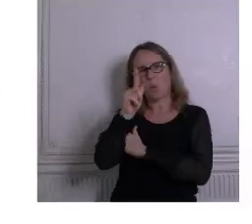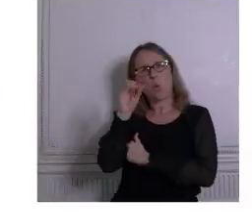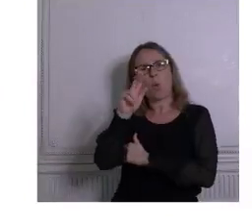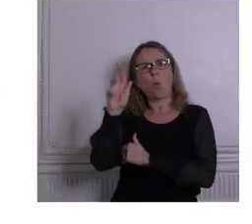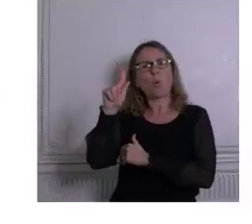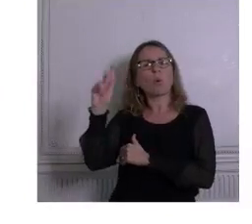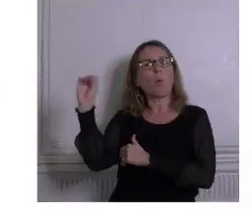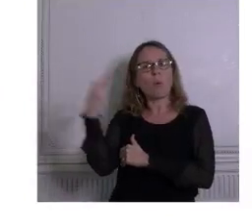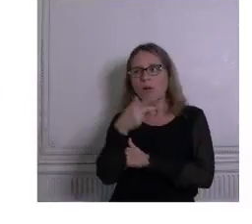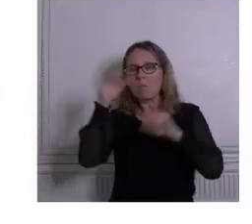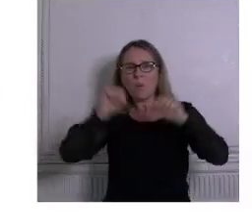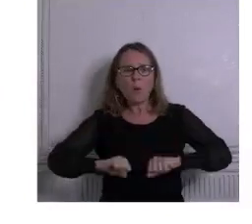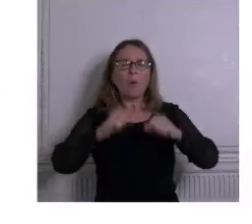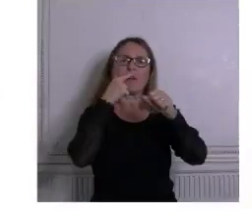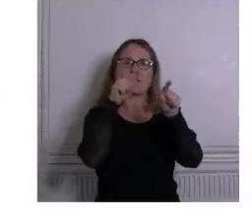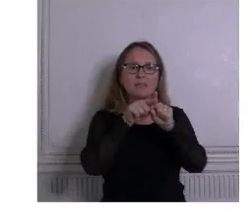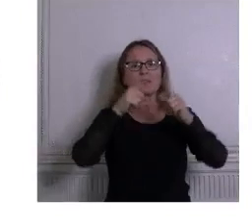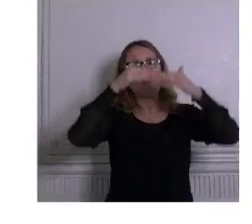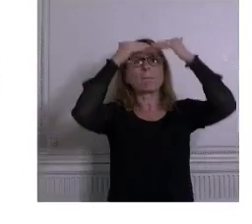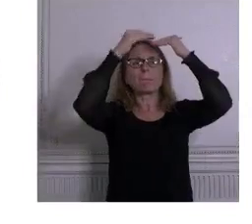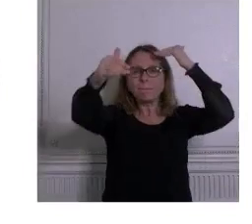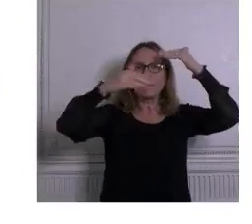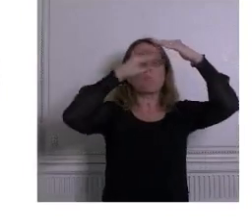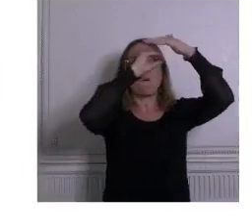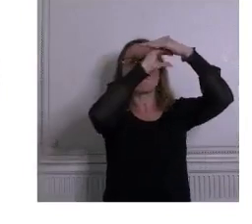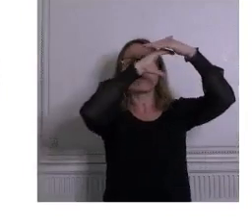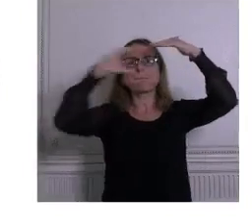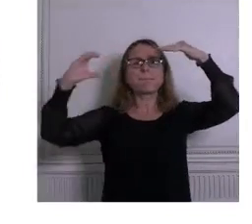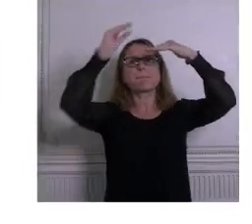Vous avez utilisé le levier de l'éclairage public. Bien, ok.